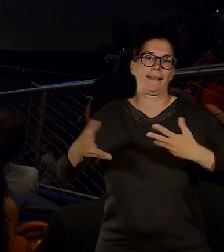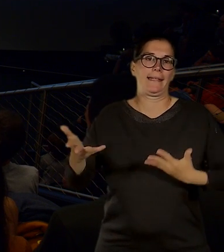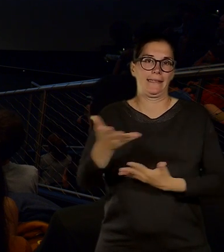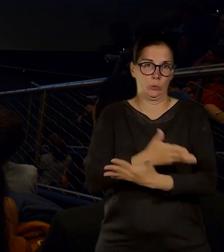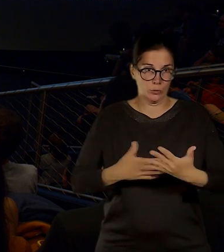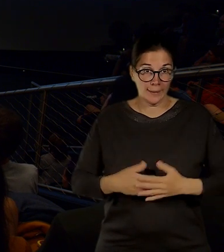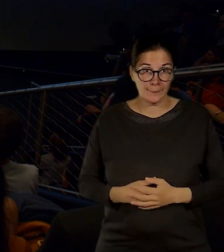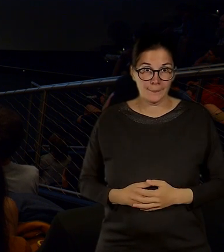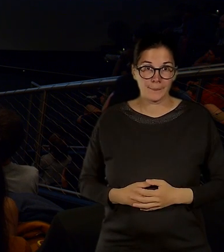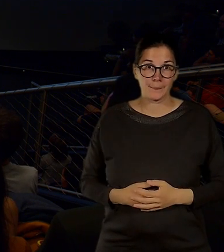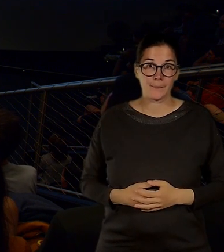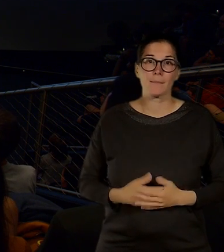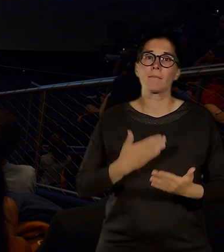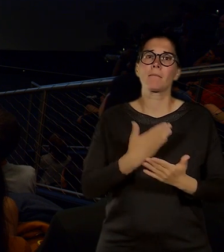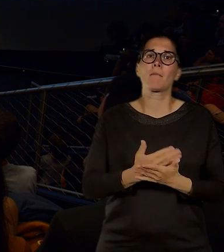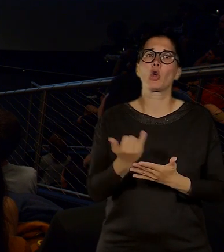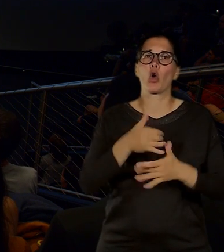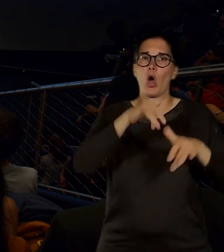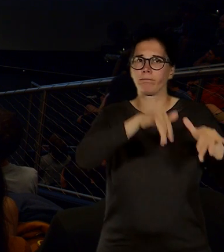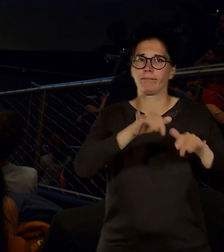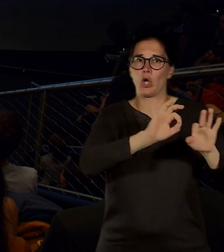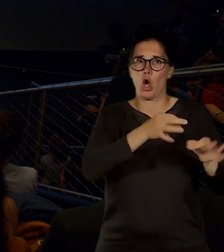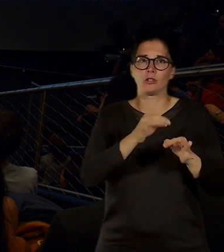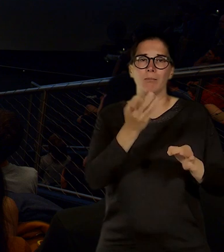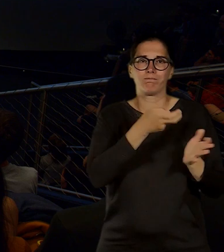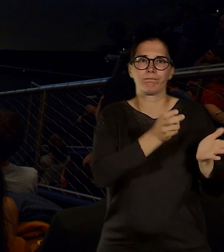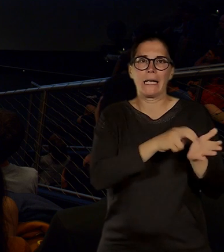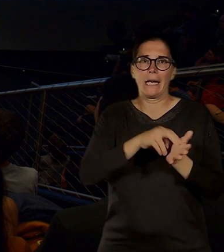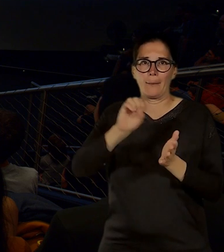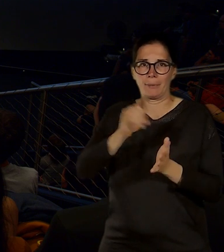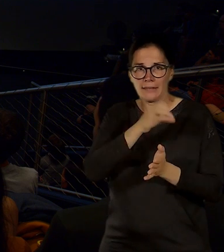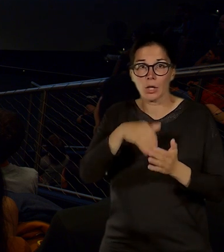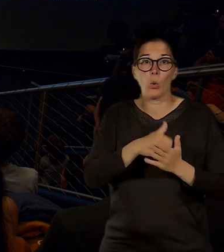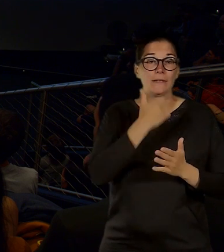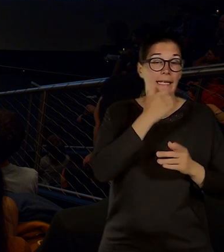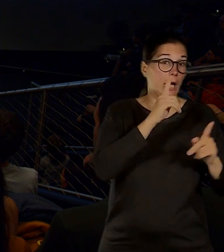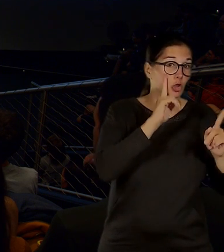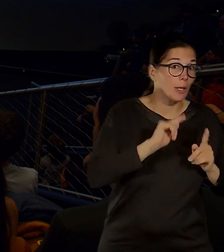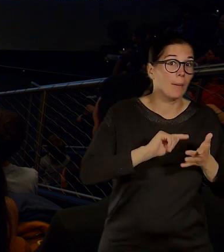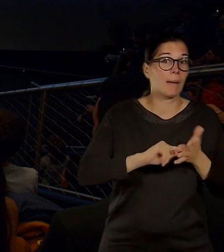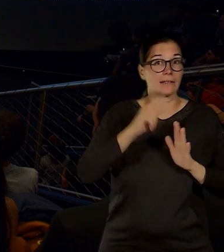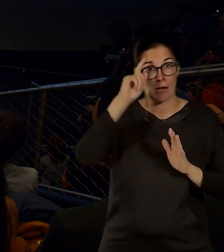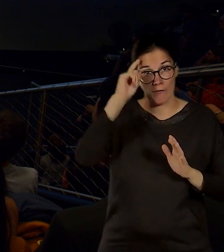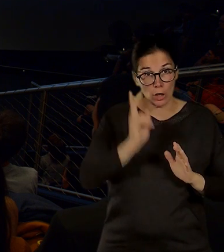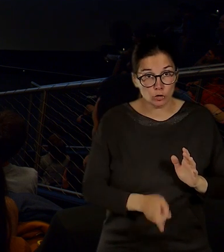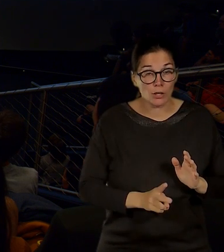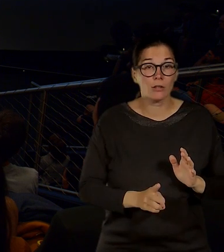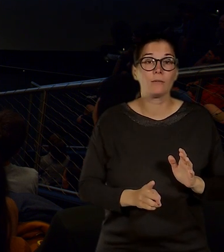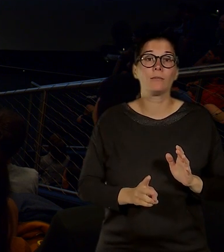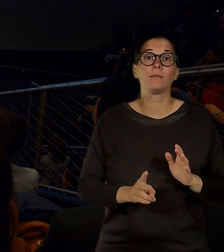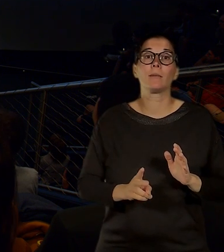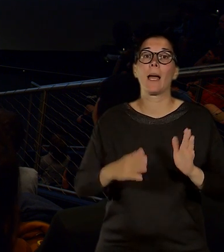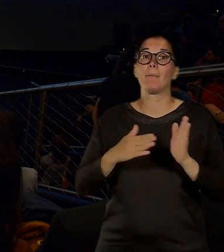bych kromě těch hostů, kteří už tady měli prezentaci, tedy Zdeňka Hřiba, Petra Hlaváčka,